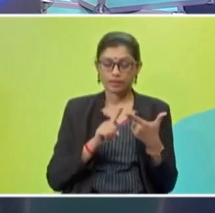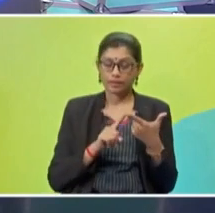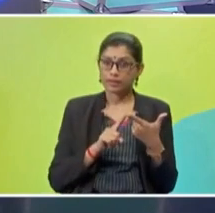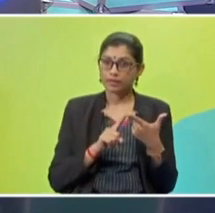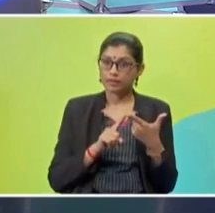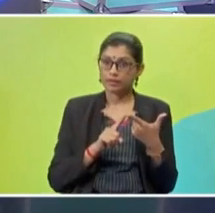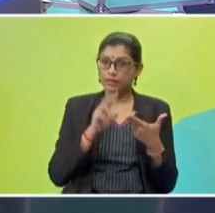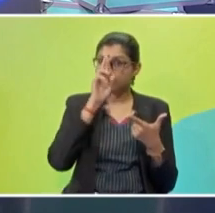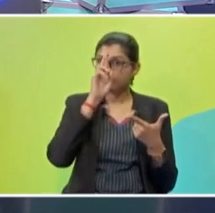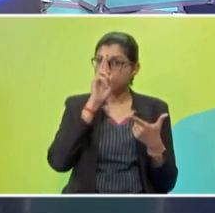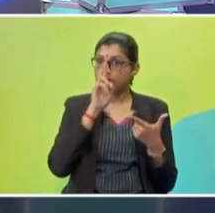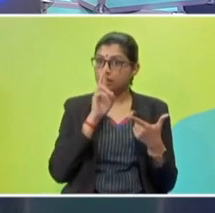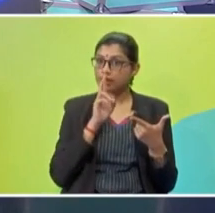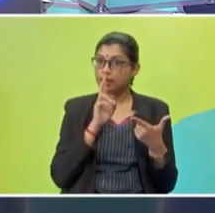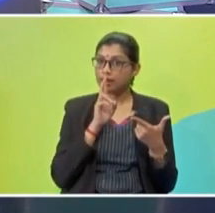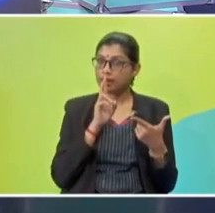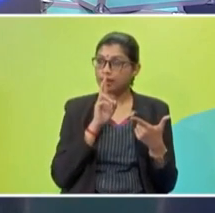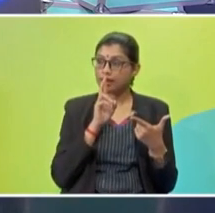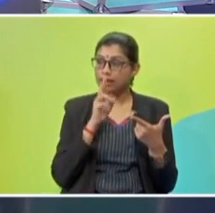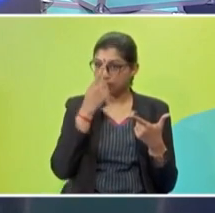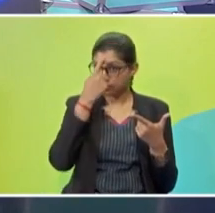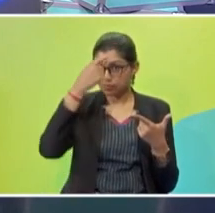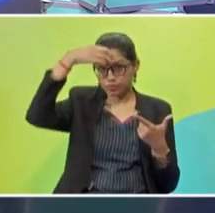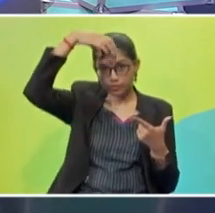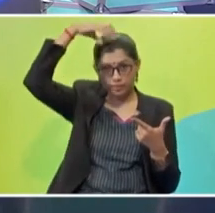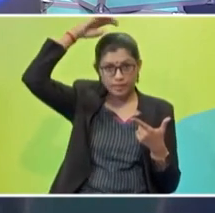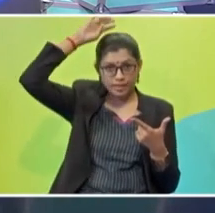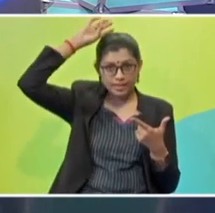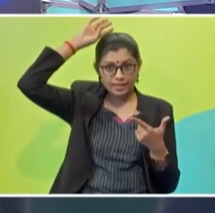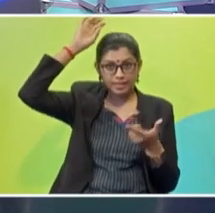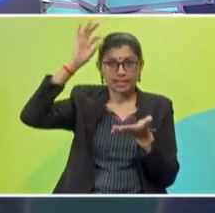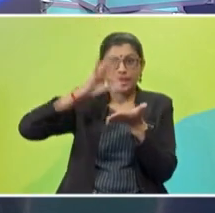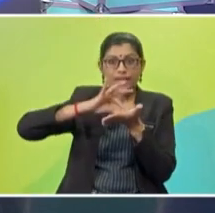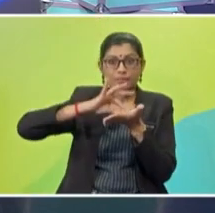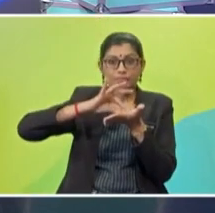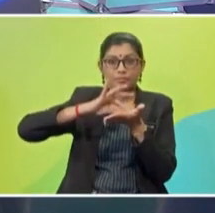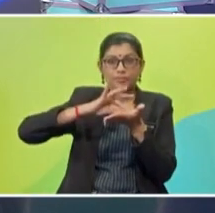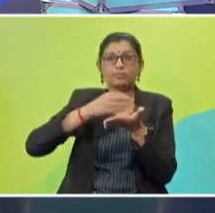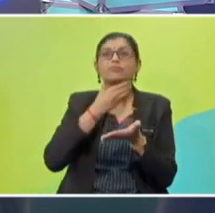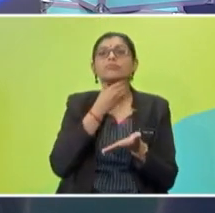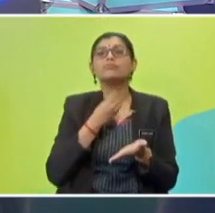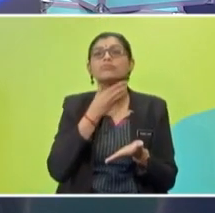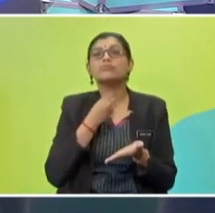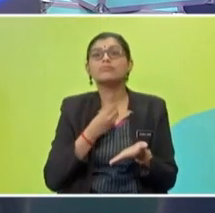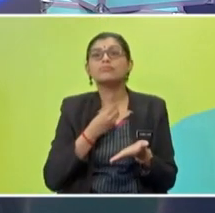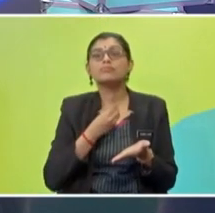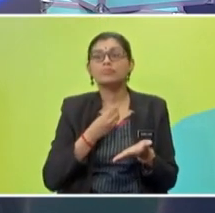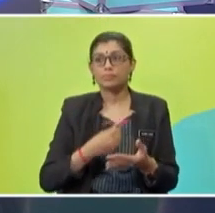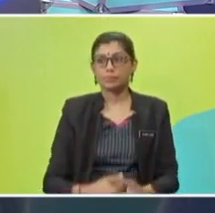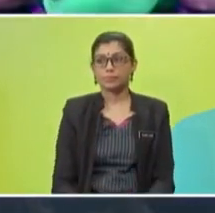now warna merah untuk Palung ayam pelung akhirnya pilih itu